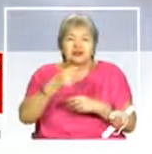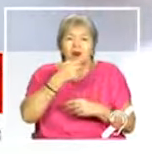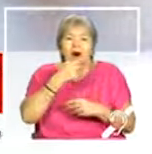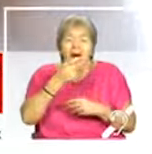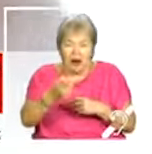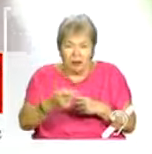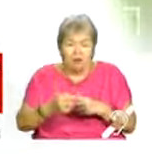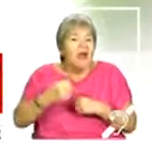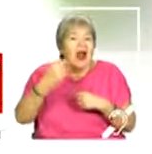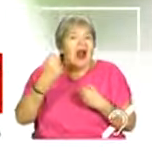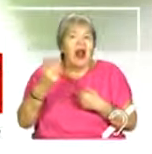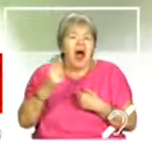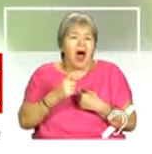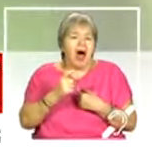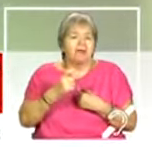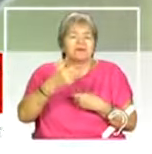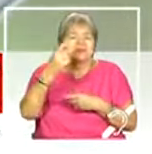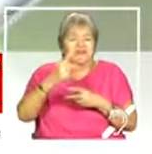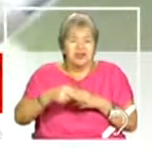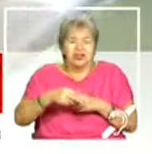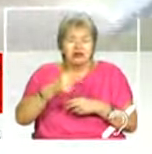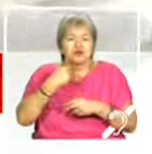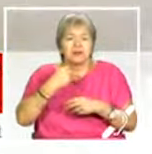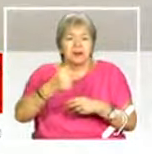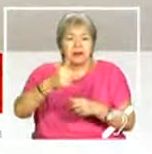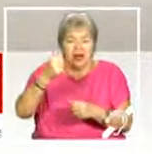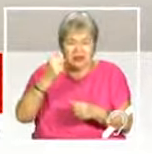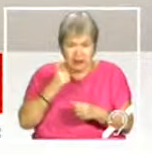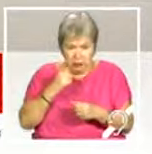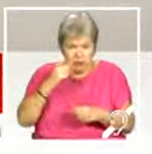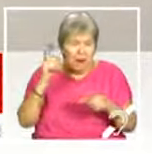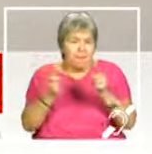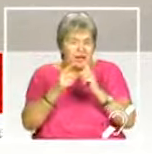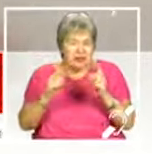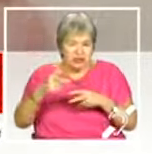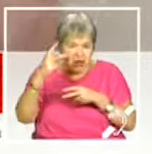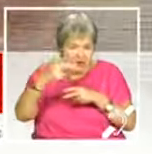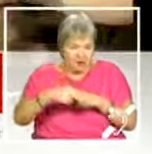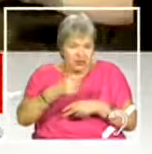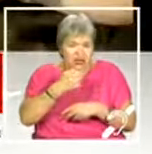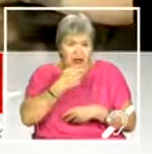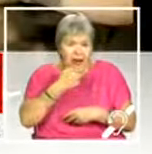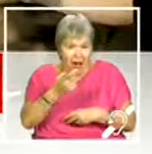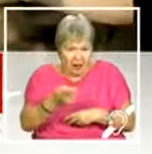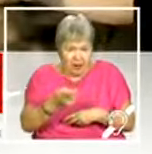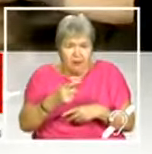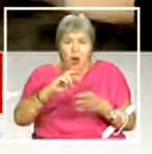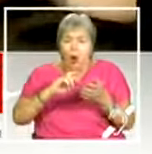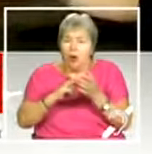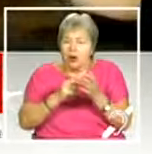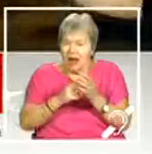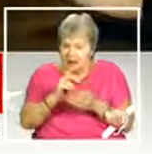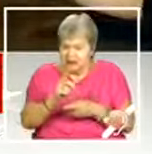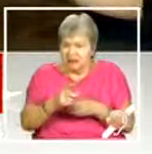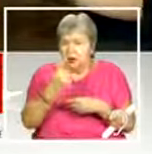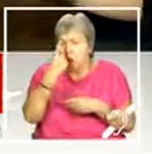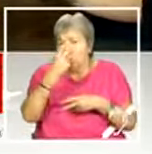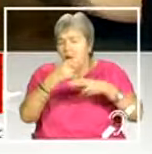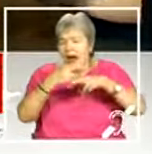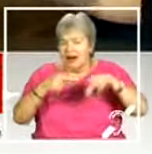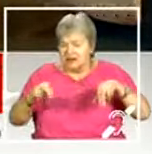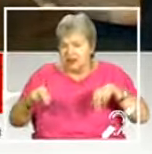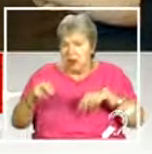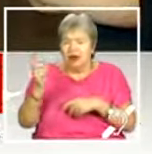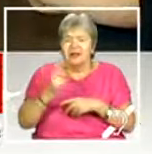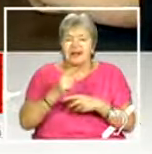sfârșitul săptămânii trecute. Ei bine, în urma acestui banchet, petrecere de sfârșit de an, care a fost organizată la un restaurant